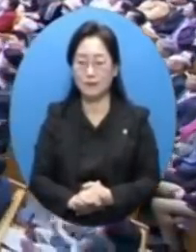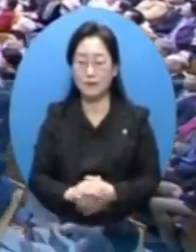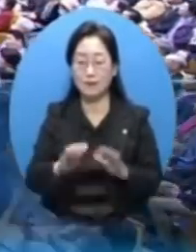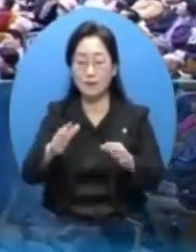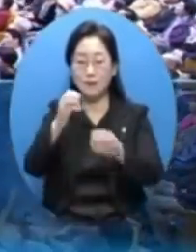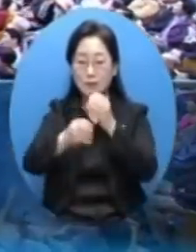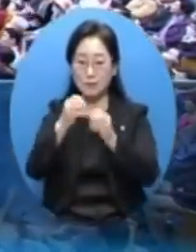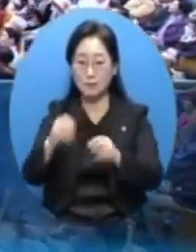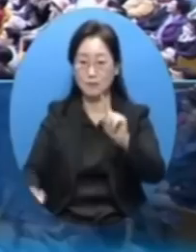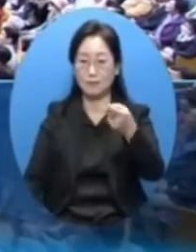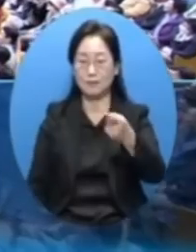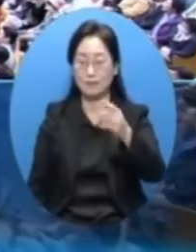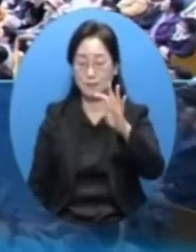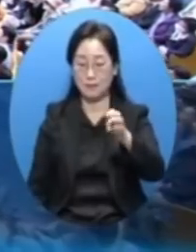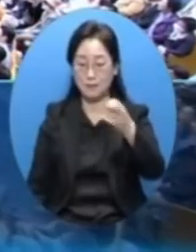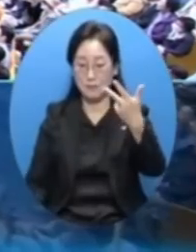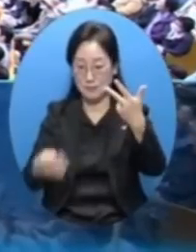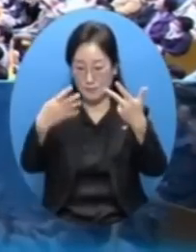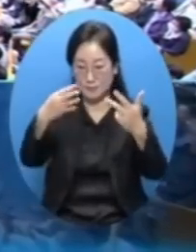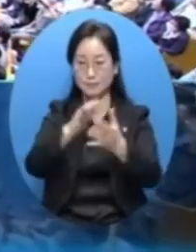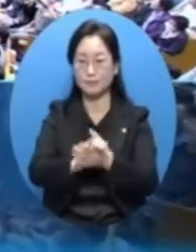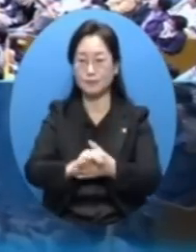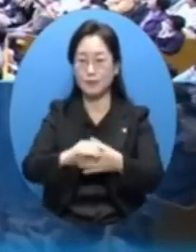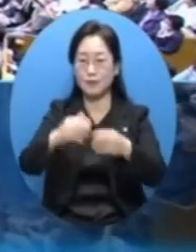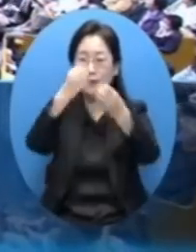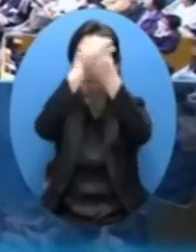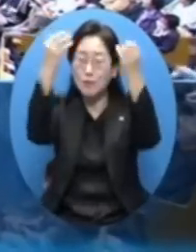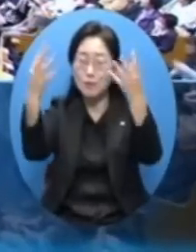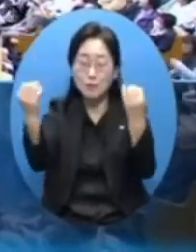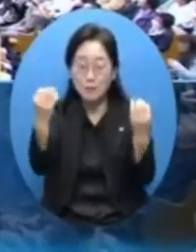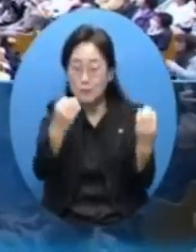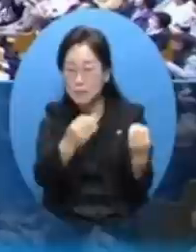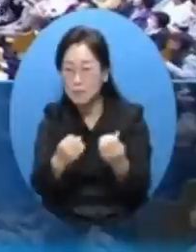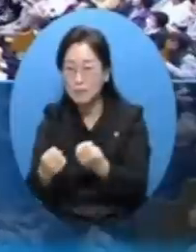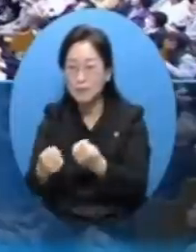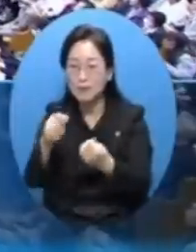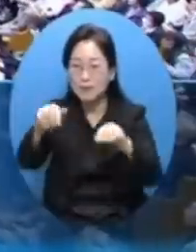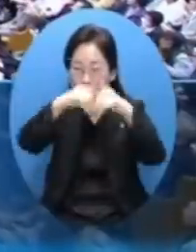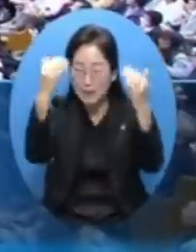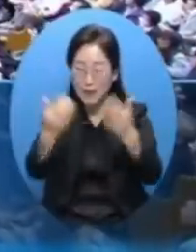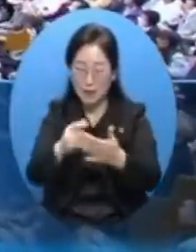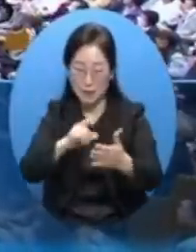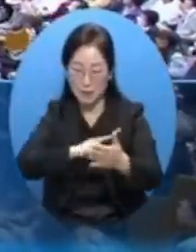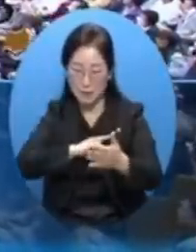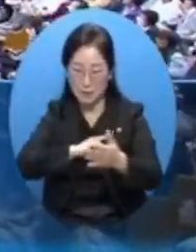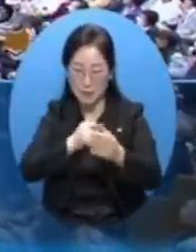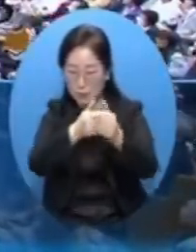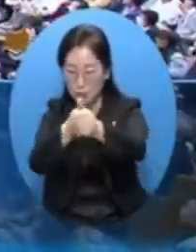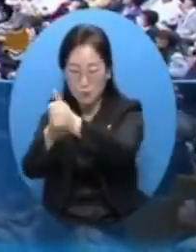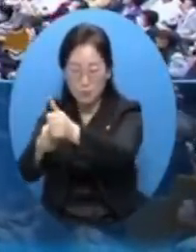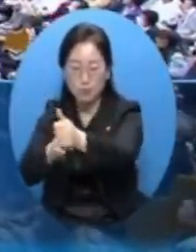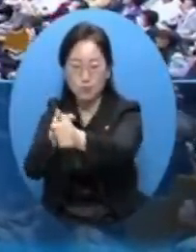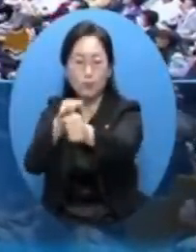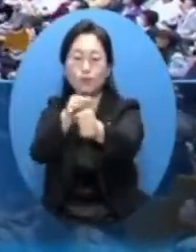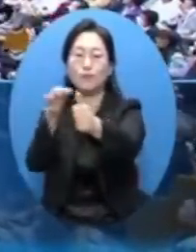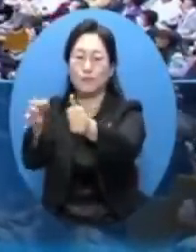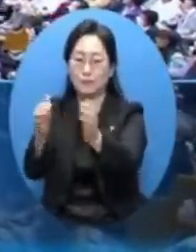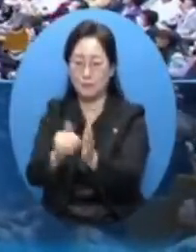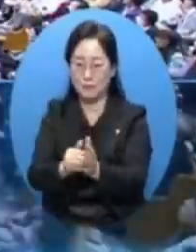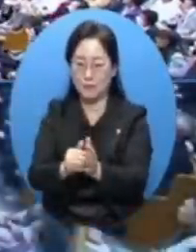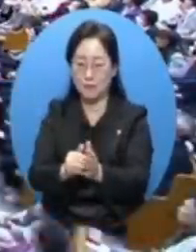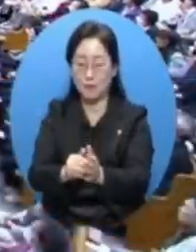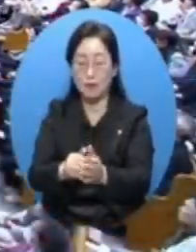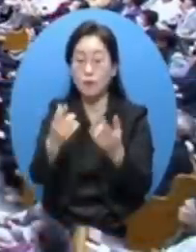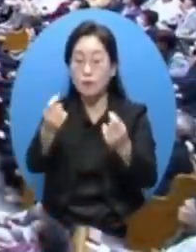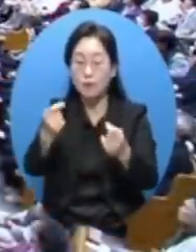직편 147편 4절이 여튼 말씀이 있습니다. 그가 별들의 수혈을 세시고 그것들을 다 이름대로 부르시는 도다. 그렇습니다. 우리가 하늘을